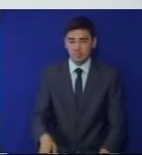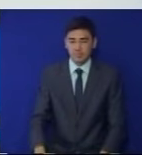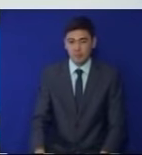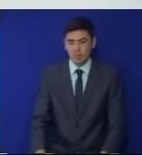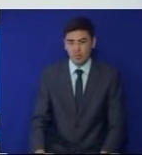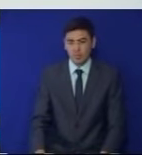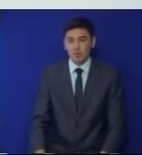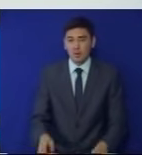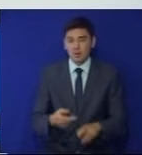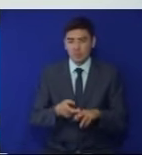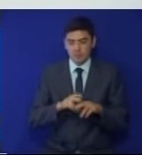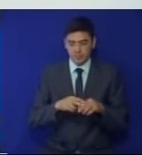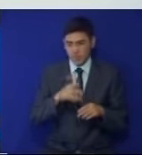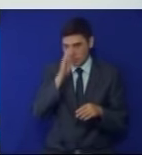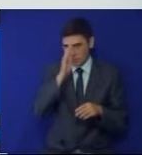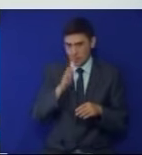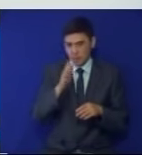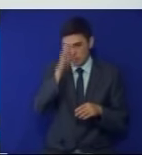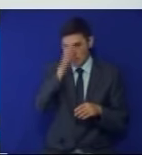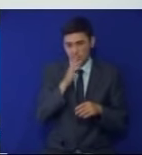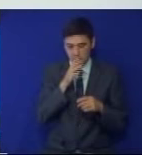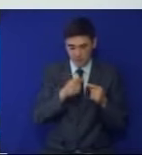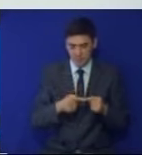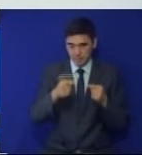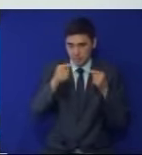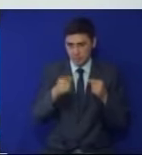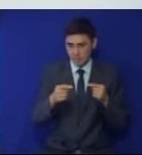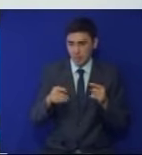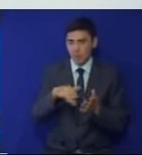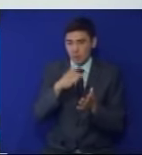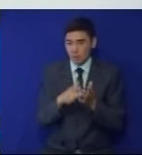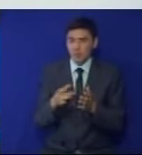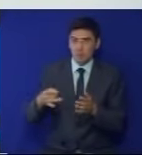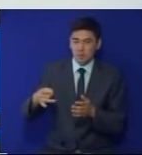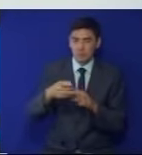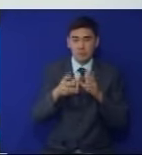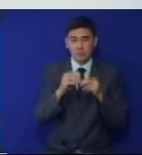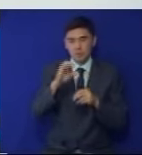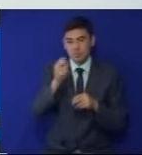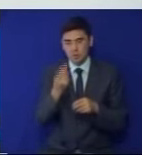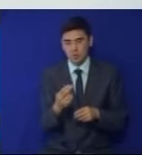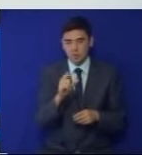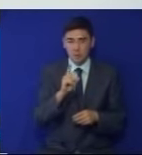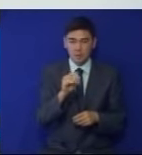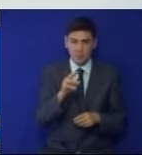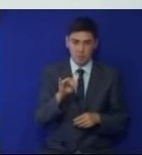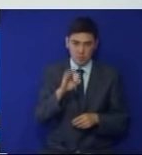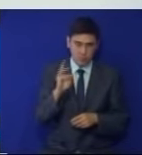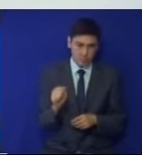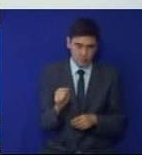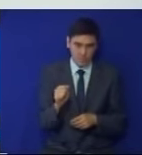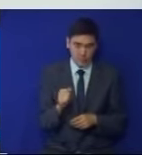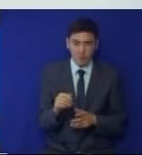Ағымдағы жылдың 5 айдың қорытындысы бойынша облысымыздағы аудандар мен қалалар арасында әлеуметтік экономикалық көрсеткіштер негізінде